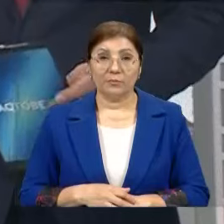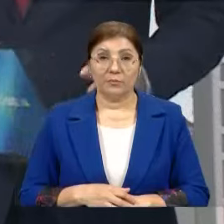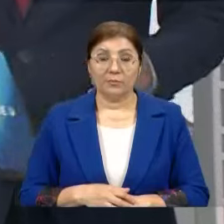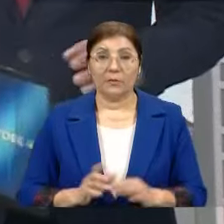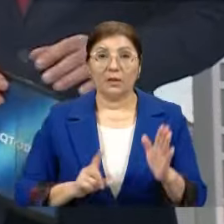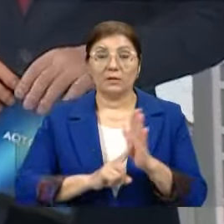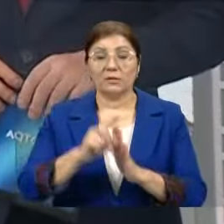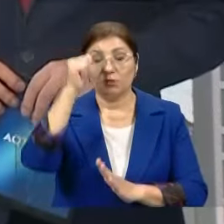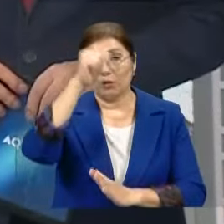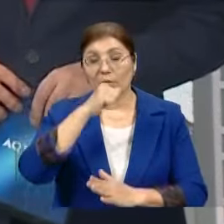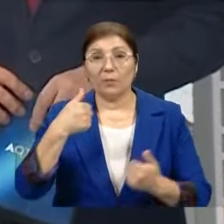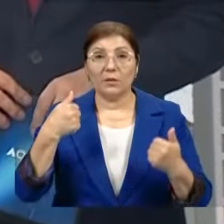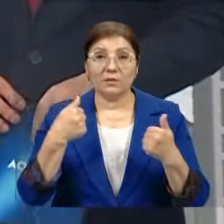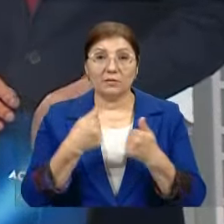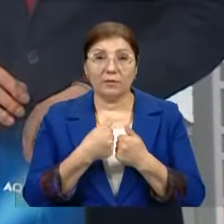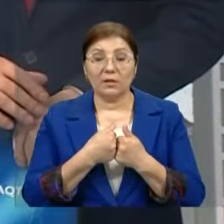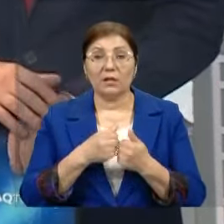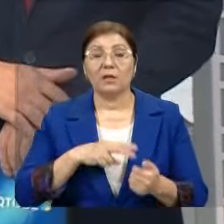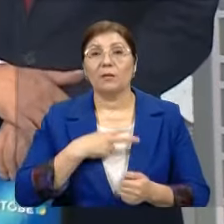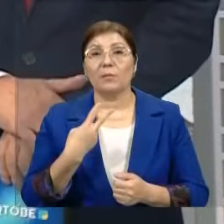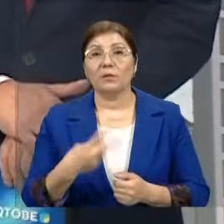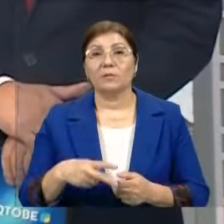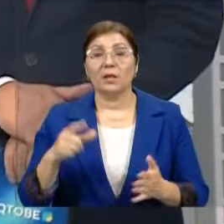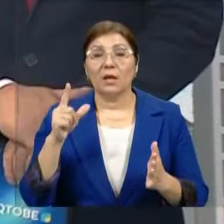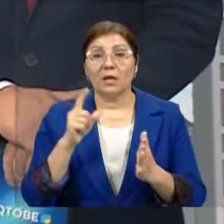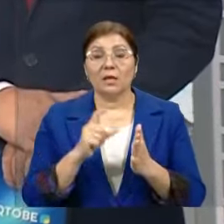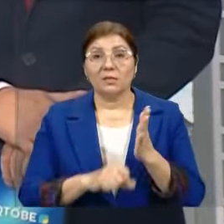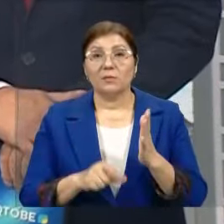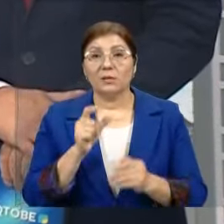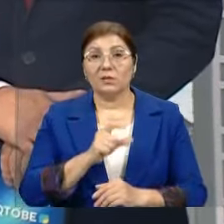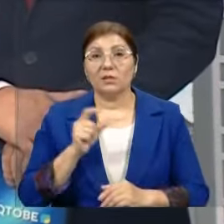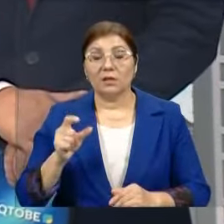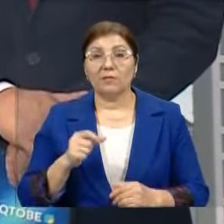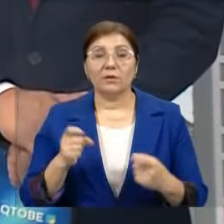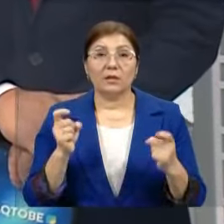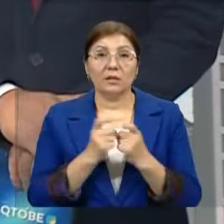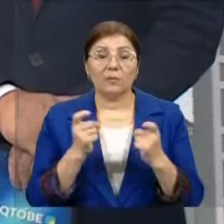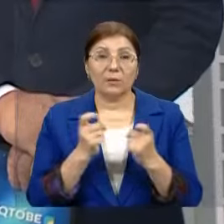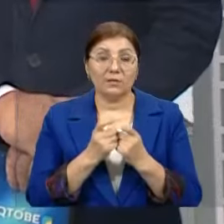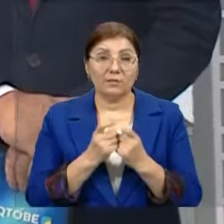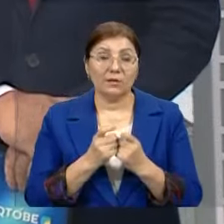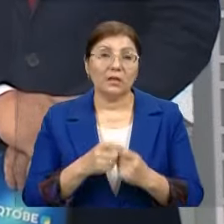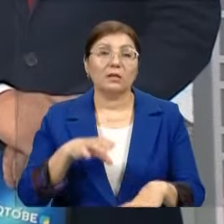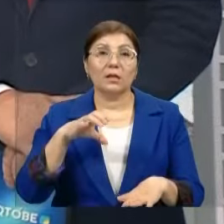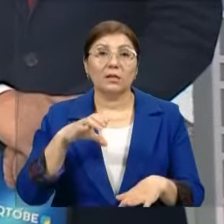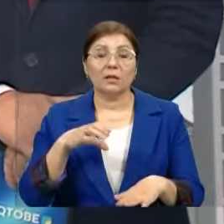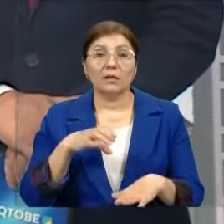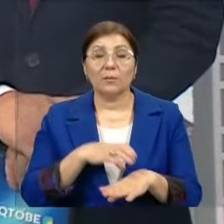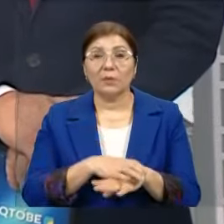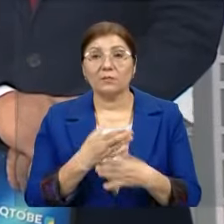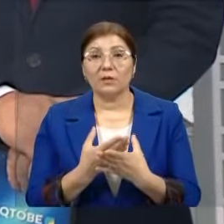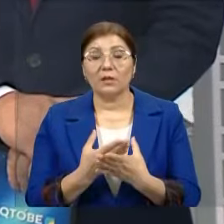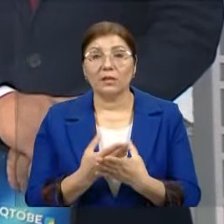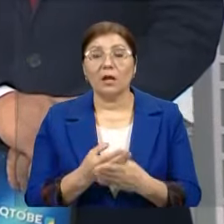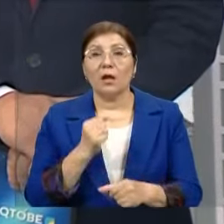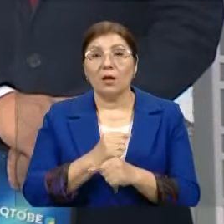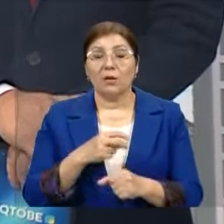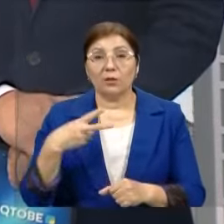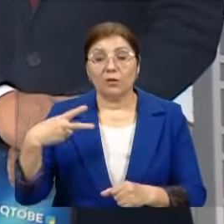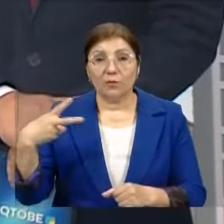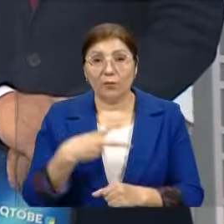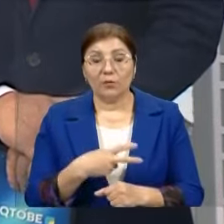С начала года в авариях на дорогах области погибло около 70 человек. Для борьбы с этим негативным явлением предлагается установить более 2000